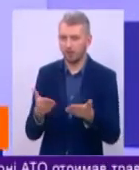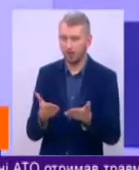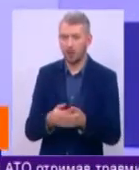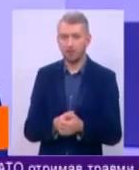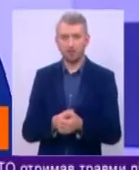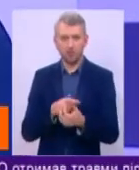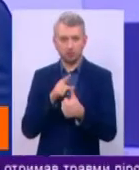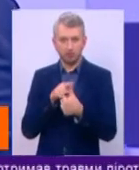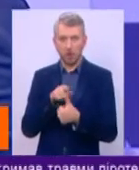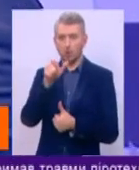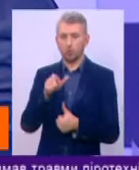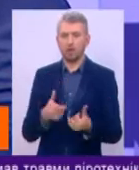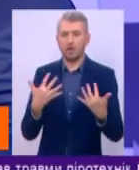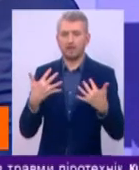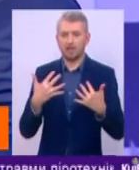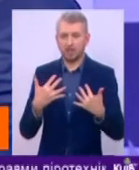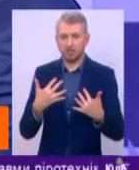кажучи, людина втратила